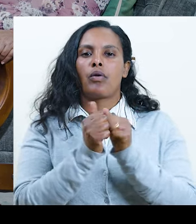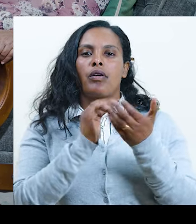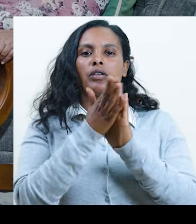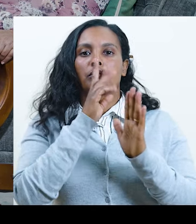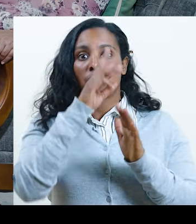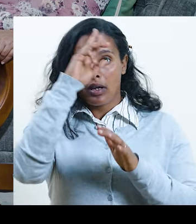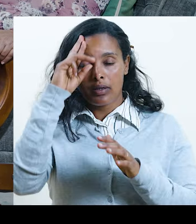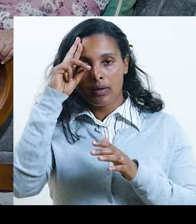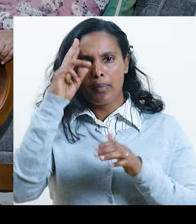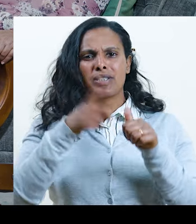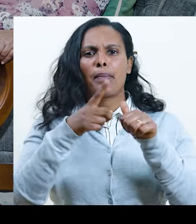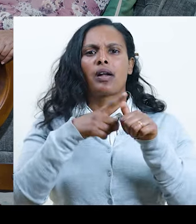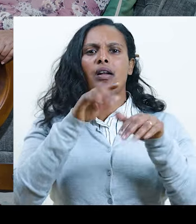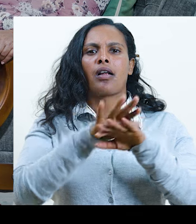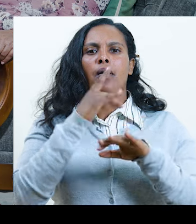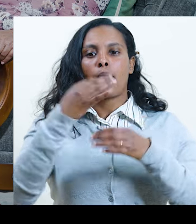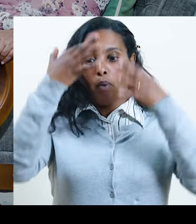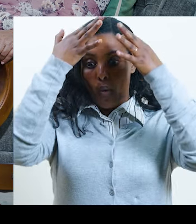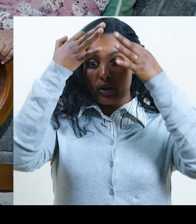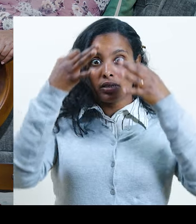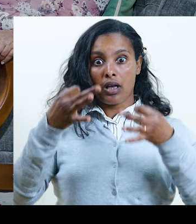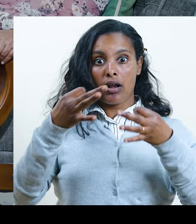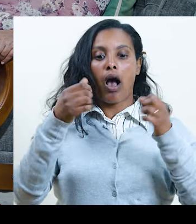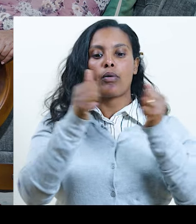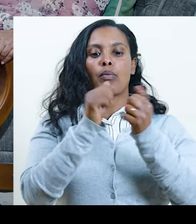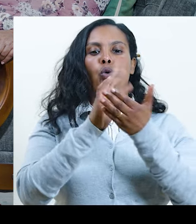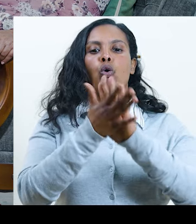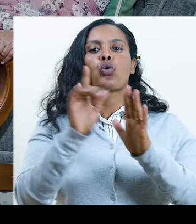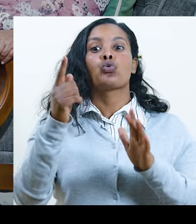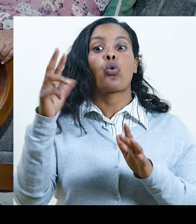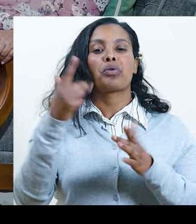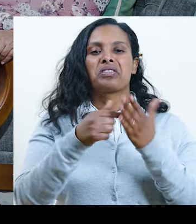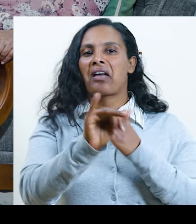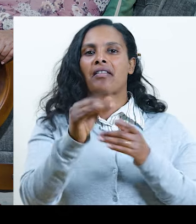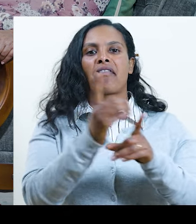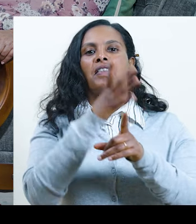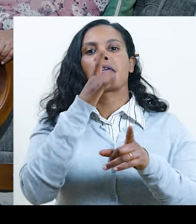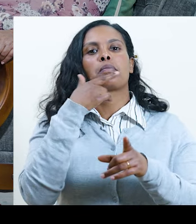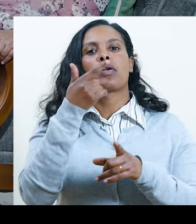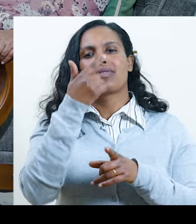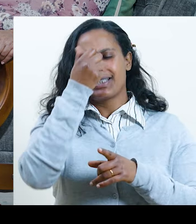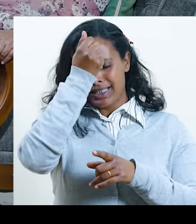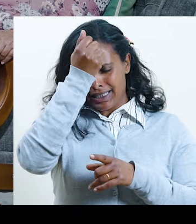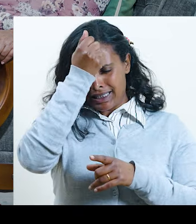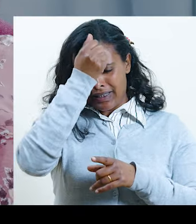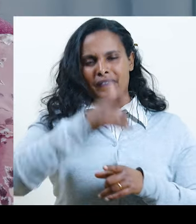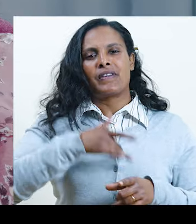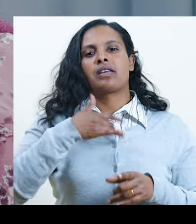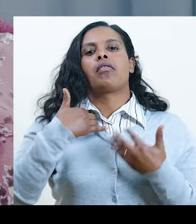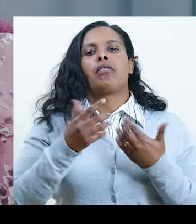ምክንያቱም መጀመሪያ ላይ በውሳኔዋ አብረን ብንሆን ኖሮ ይሄ ሁሉ ነገር ባልተፈጠረ ብለው ጸጸቱም ስላለ